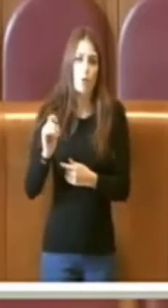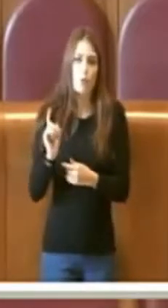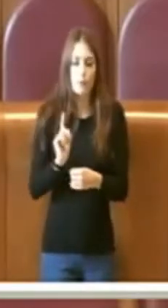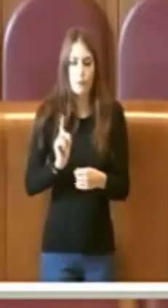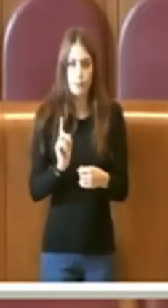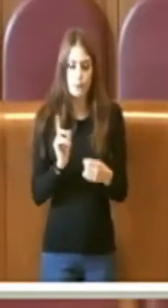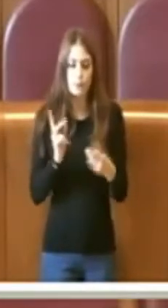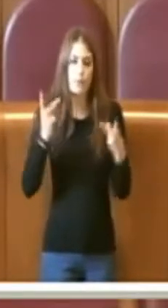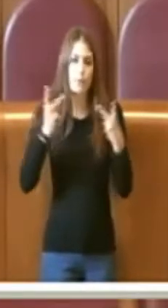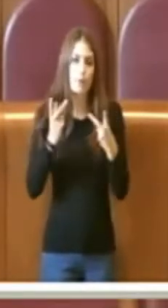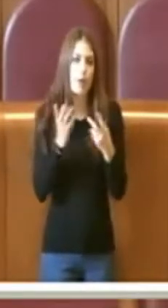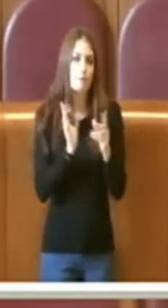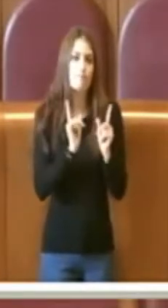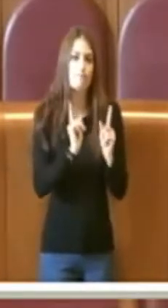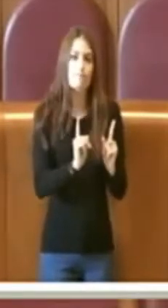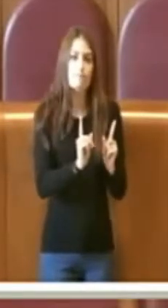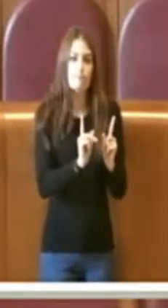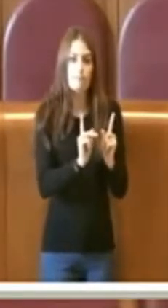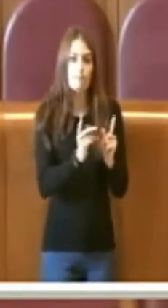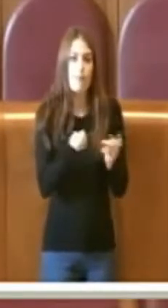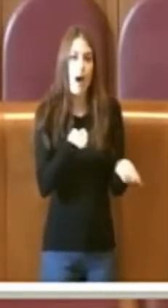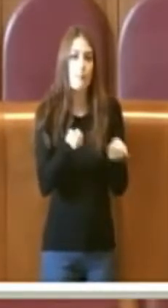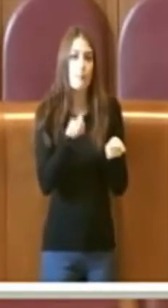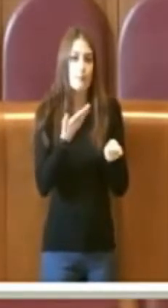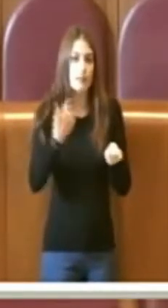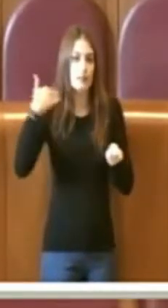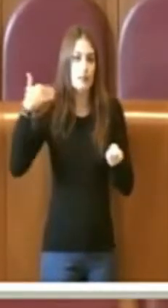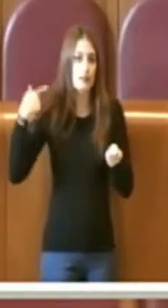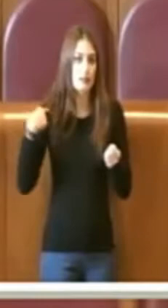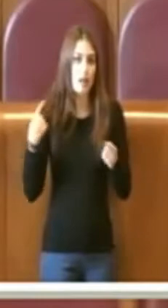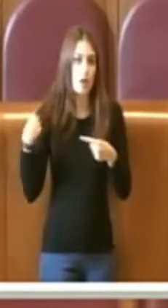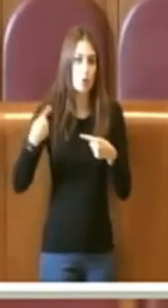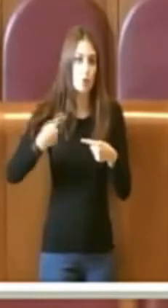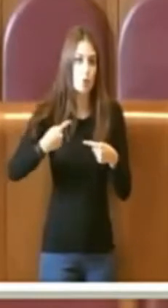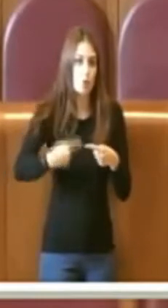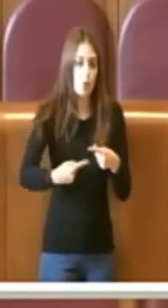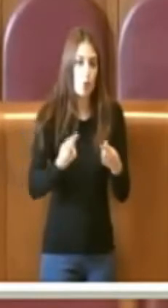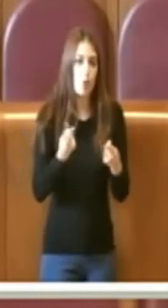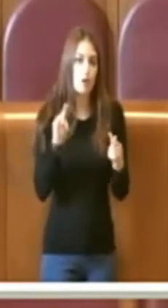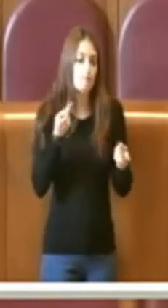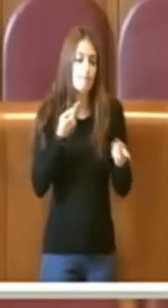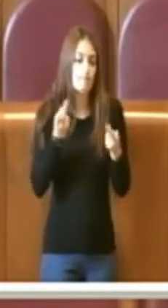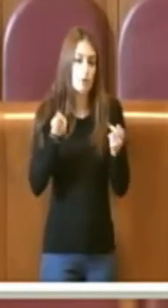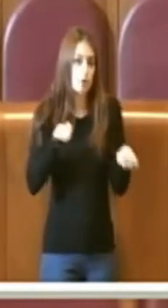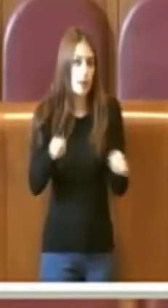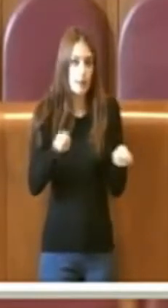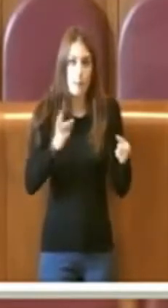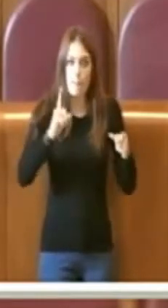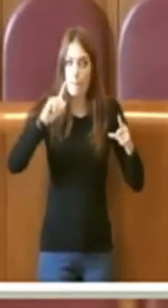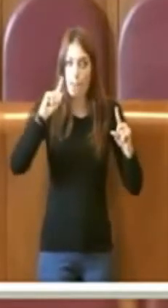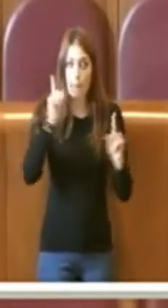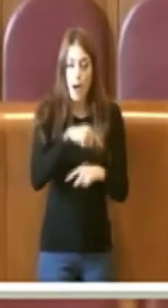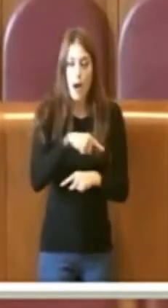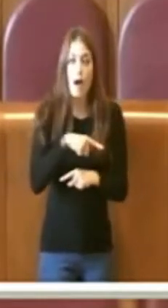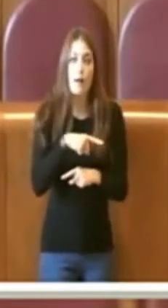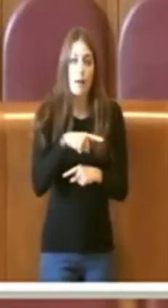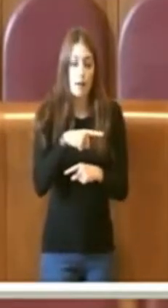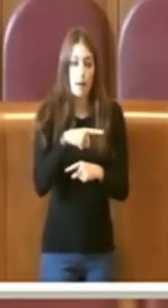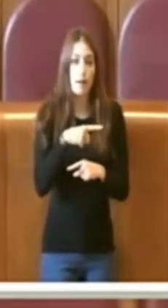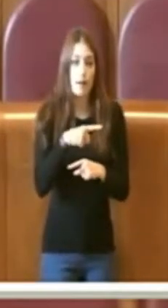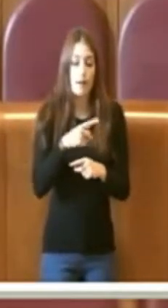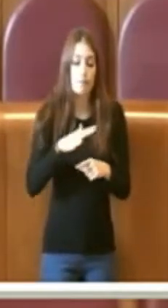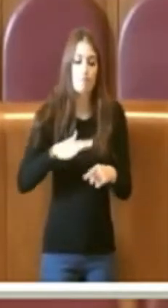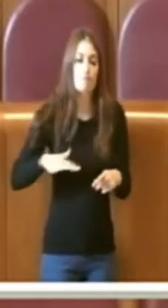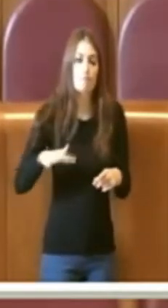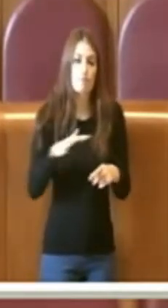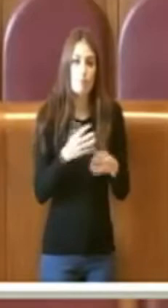di amministrazioni che hanno gestito malamente un ambito pubblico,